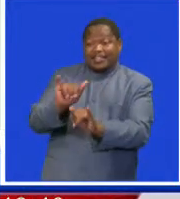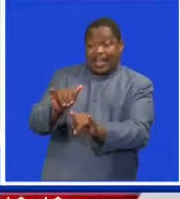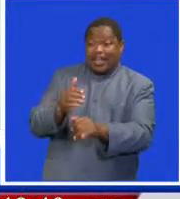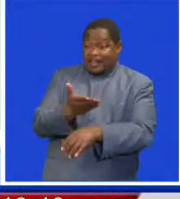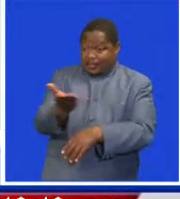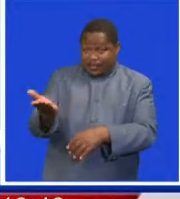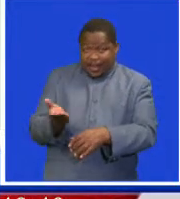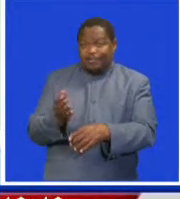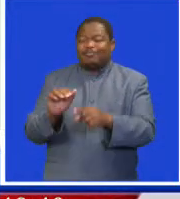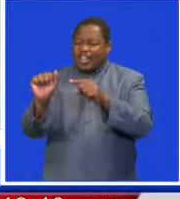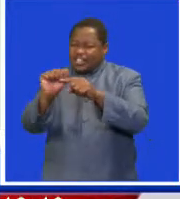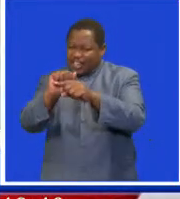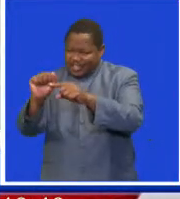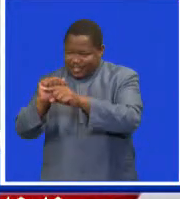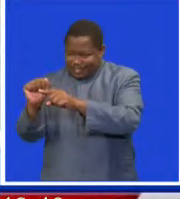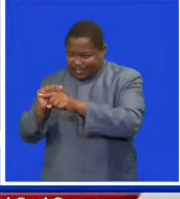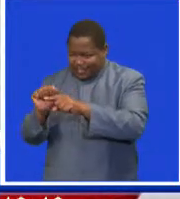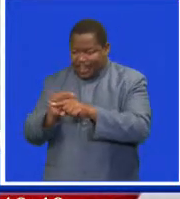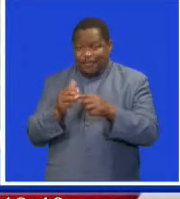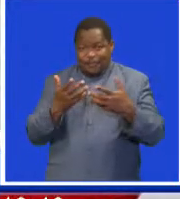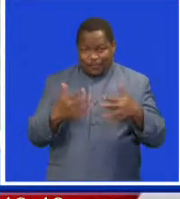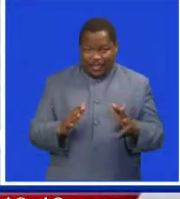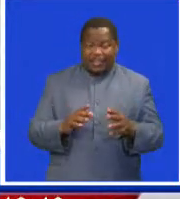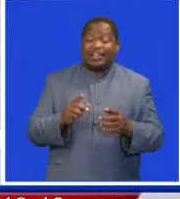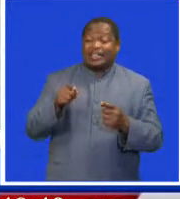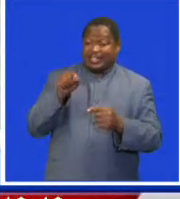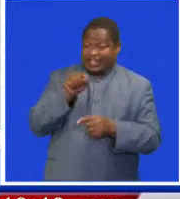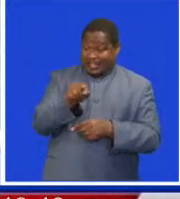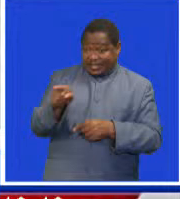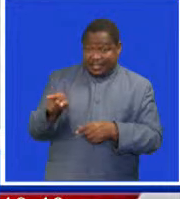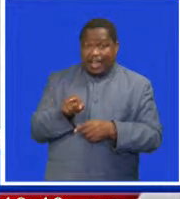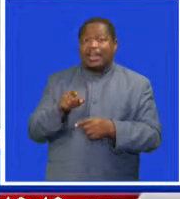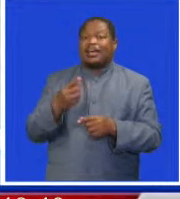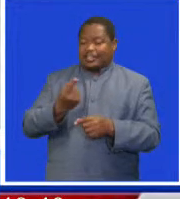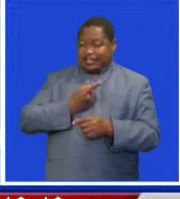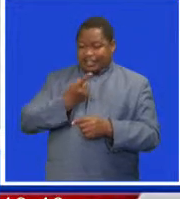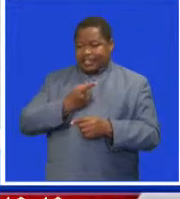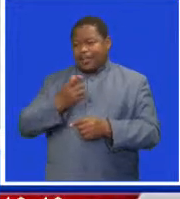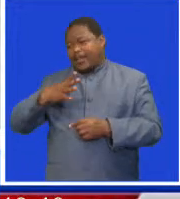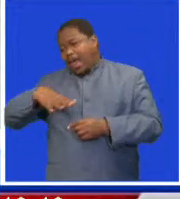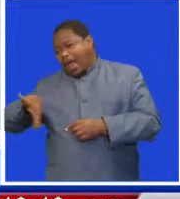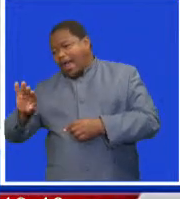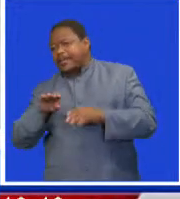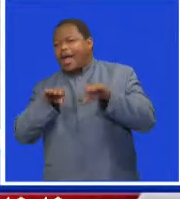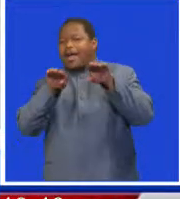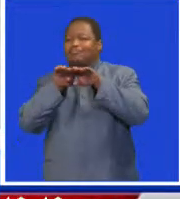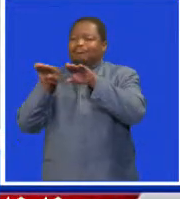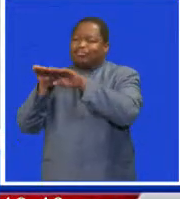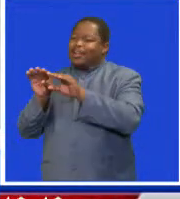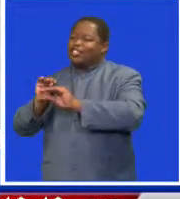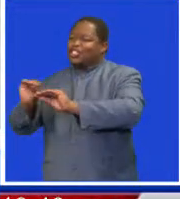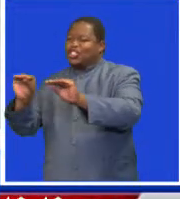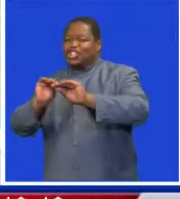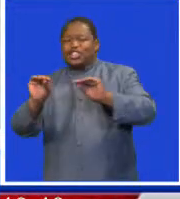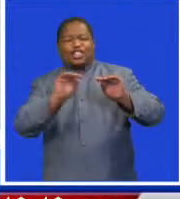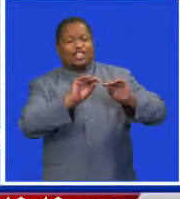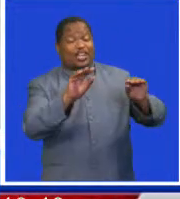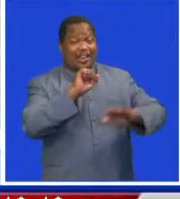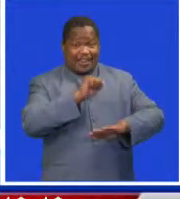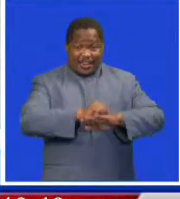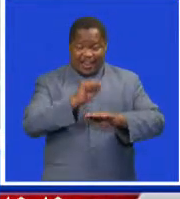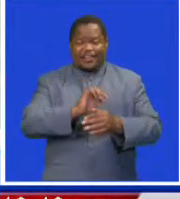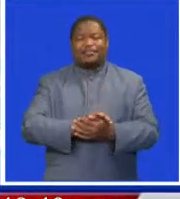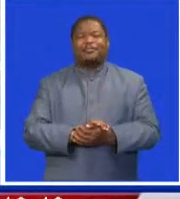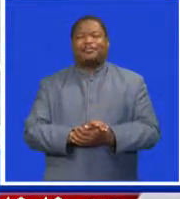atokhona nafundisana kodwa Dlamini unike sivetho locina ukuthi lo mnyango wenta tonke daba kuqinisekisa kuphepha kwesive